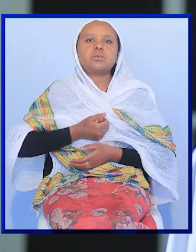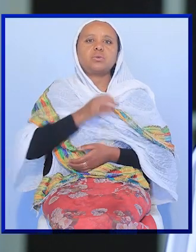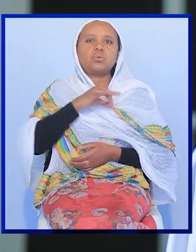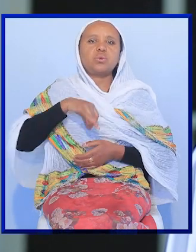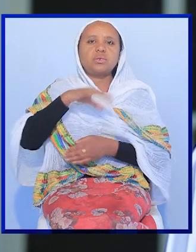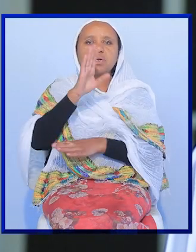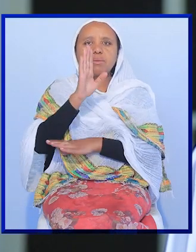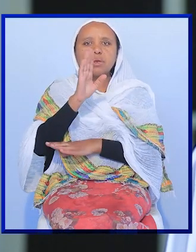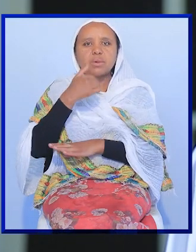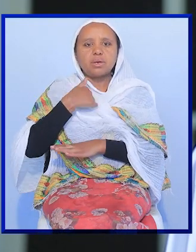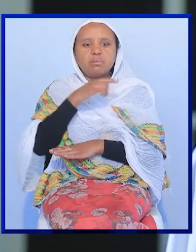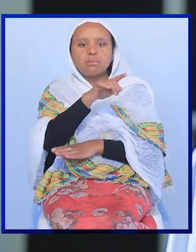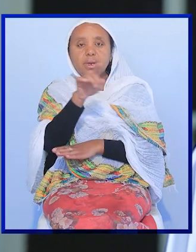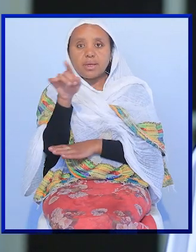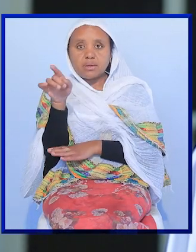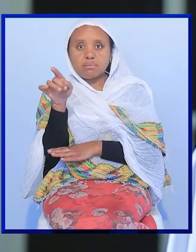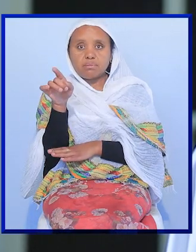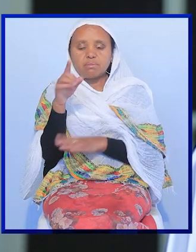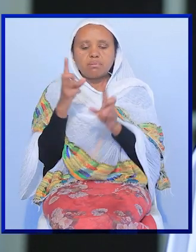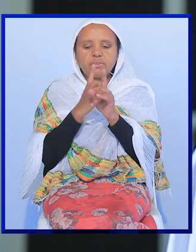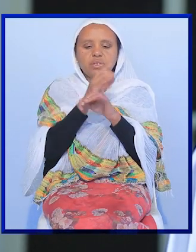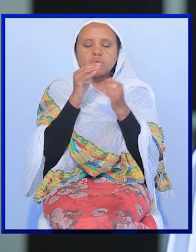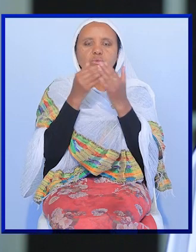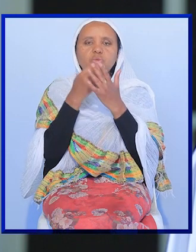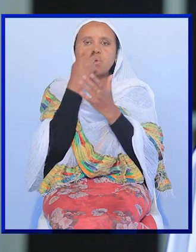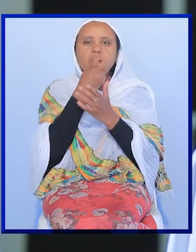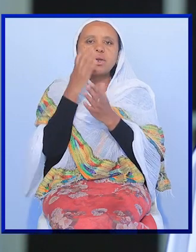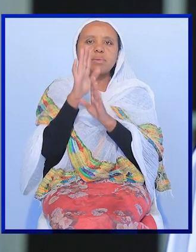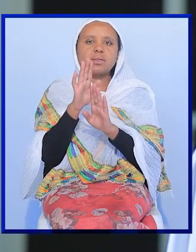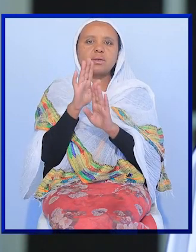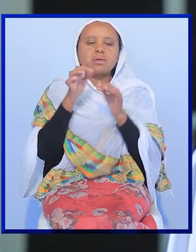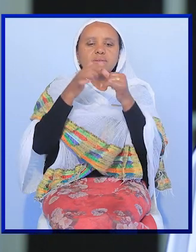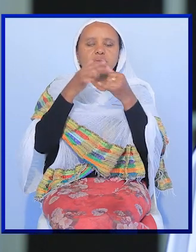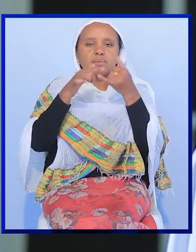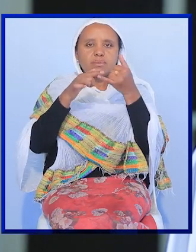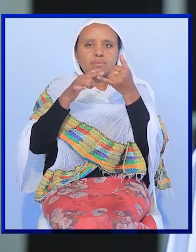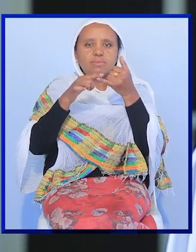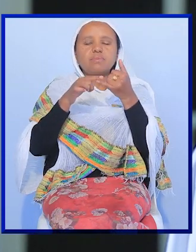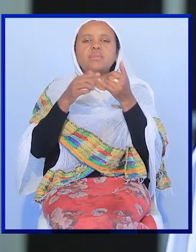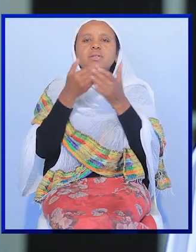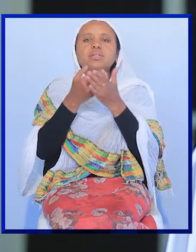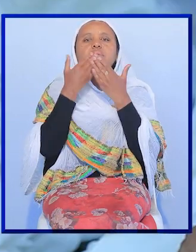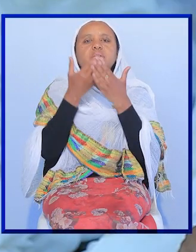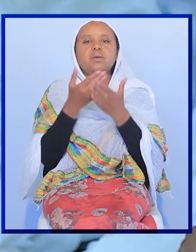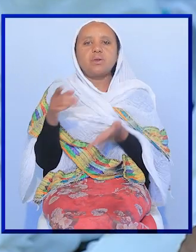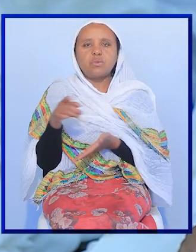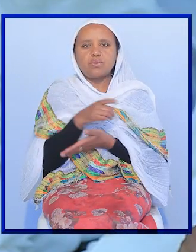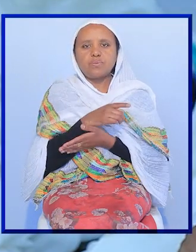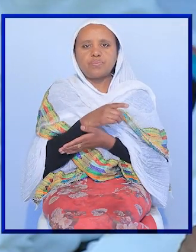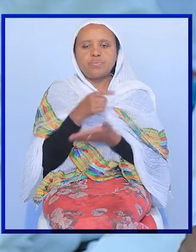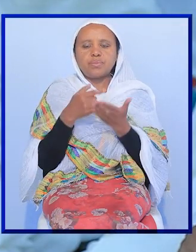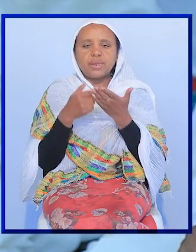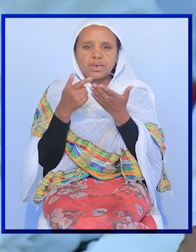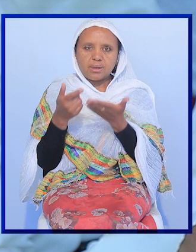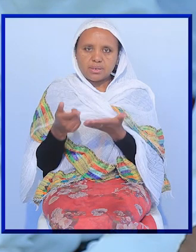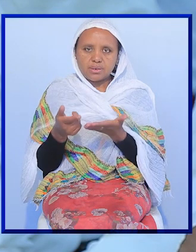ሁሉ እግዚአብሔር በእኔም በእናንተም በፍጥረታትም ሁሉ አንደበት ከጽንፍ እስከ አጽናፈ ዓለም ድረስ የተመሰገነ ይሁን